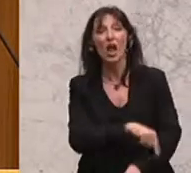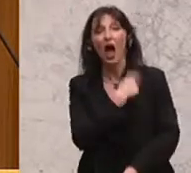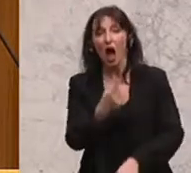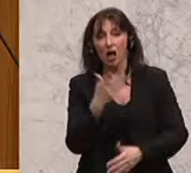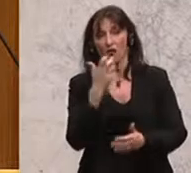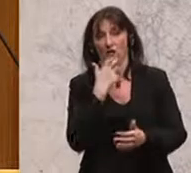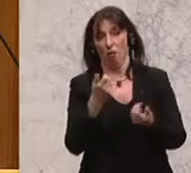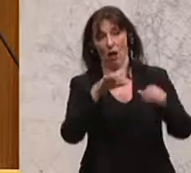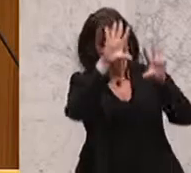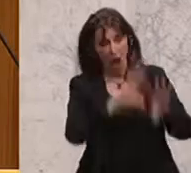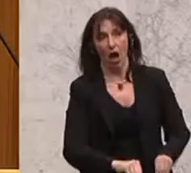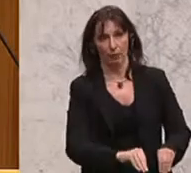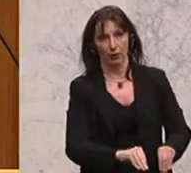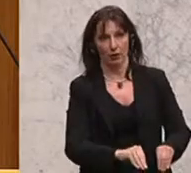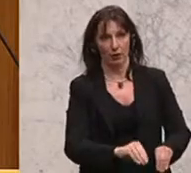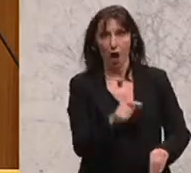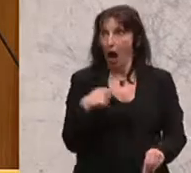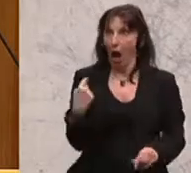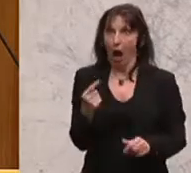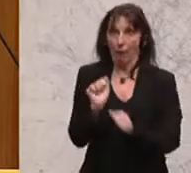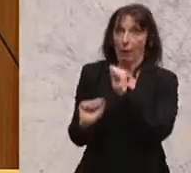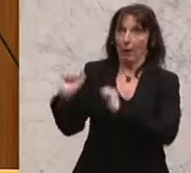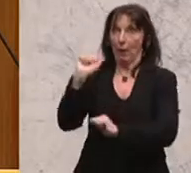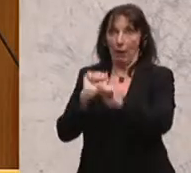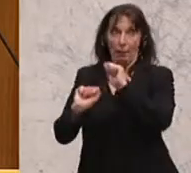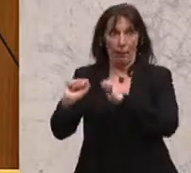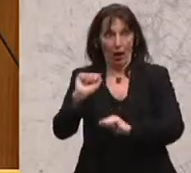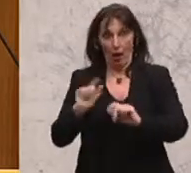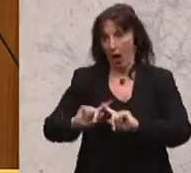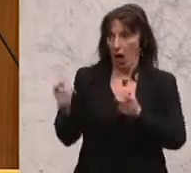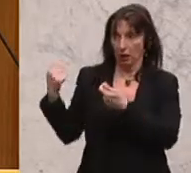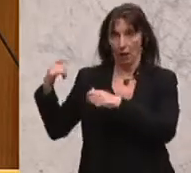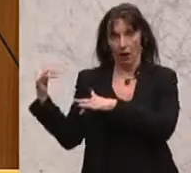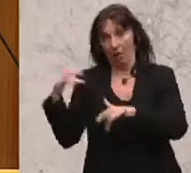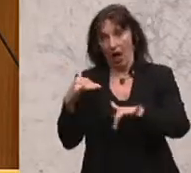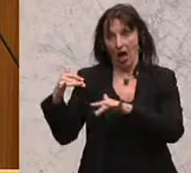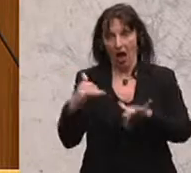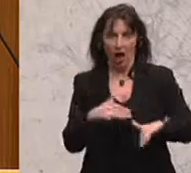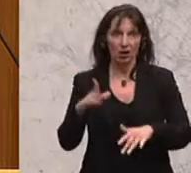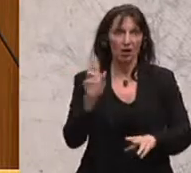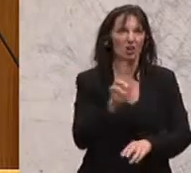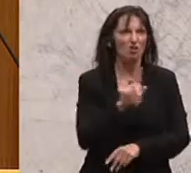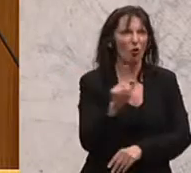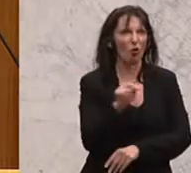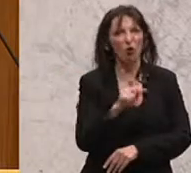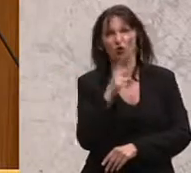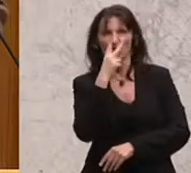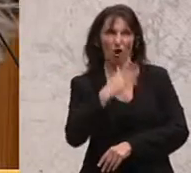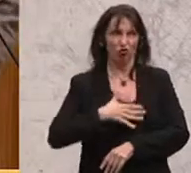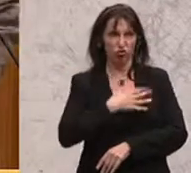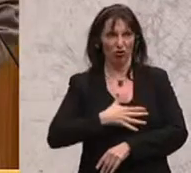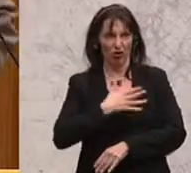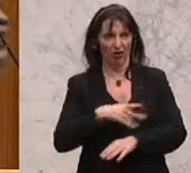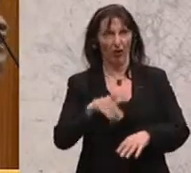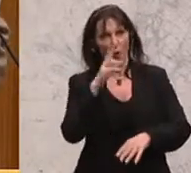völlig zu Recht, wo unsere Widerstand geleistet haben und der Einfluss der anderen Banken, damit Österreich nicht so dasteht, als ob wir kaputte Bank hätten, obwohl